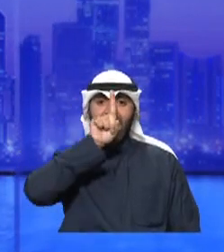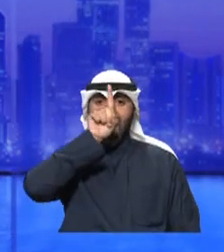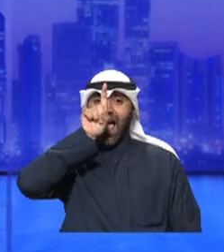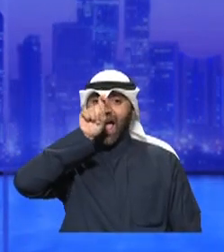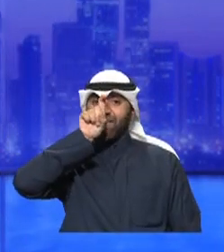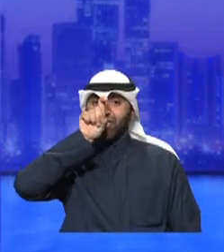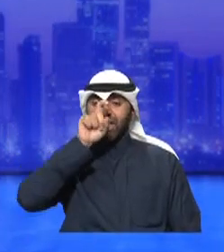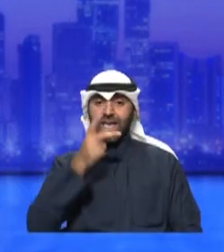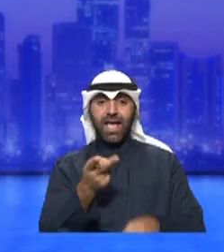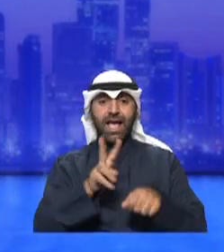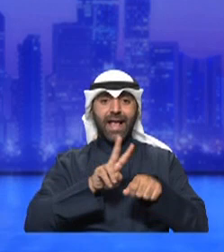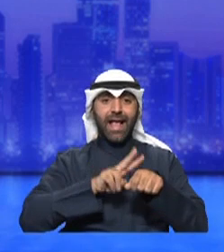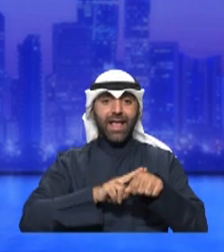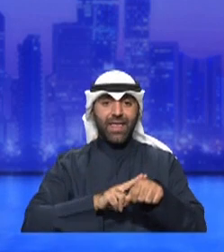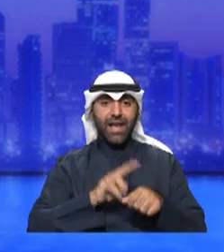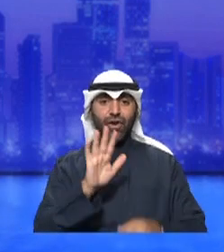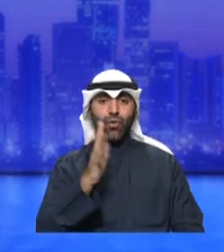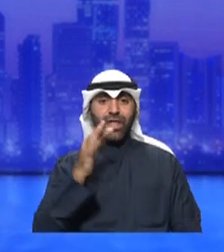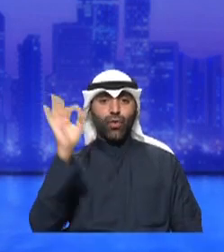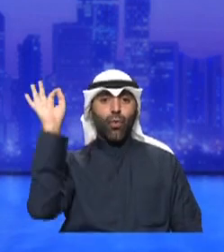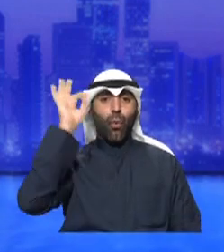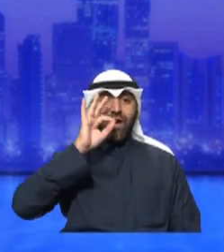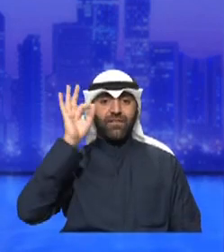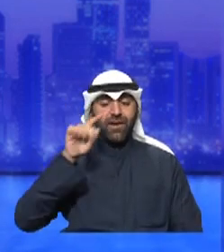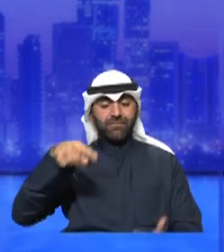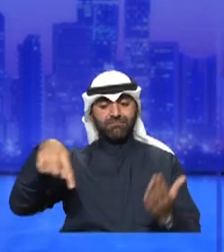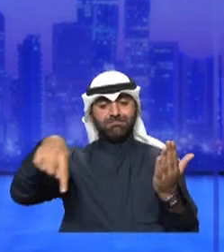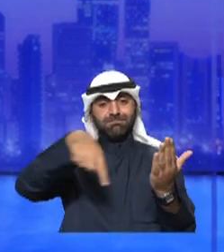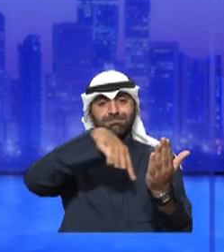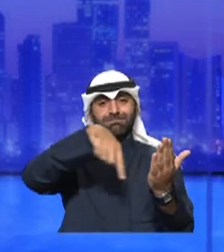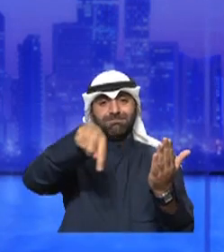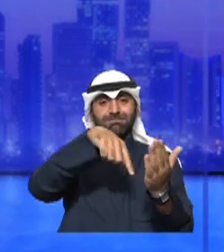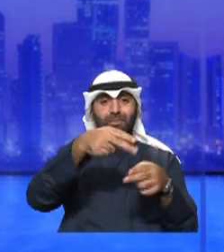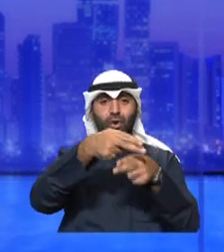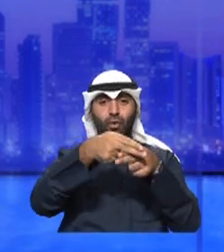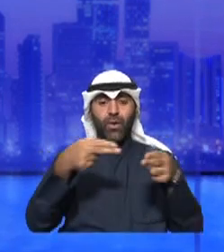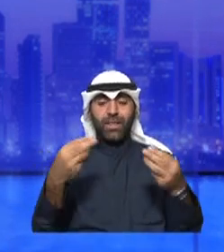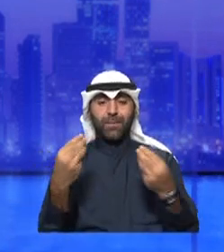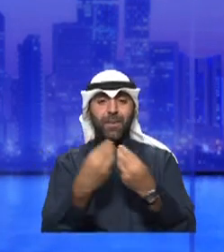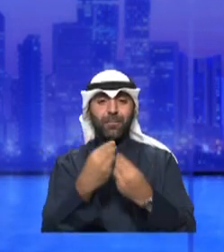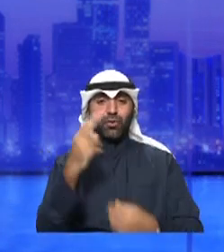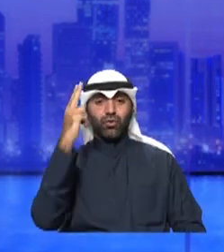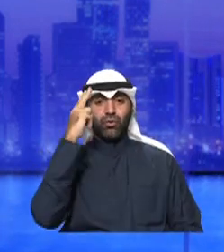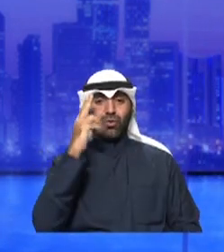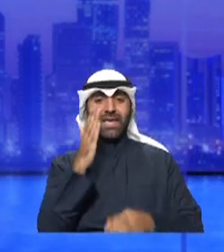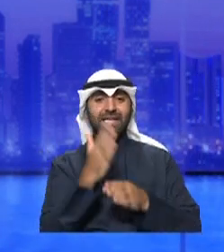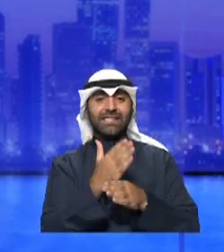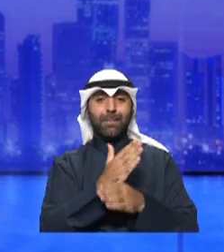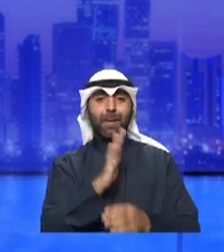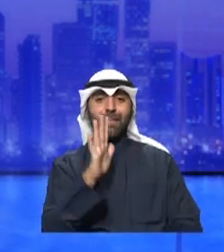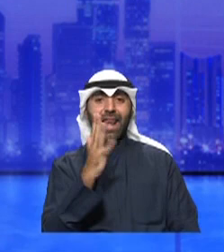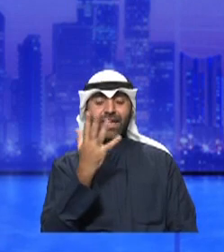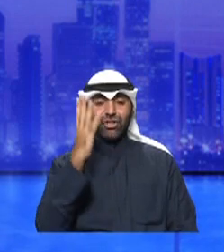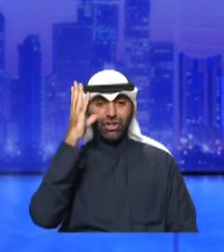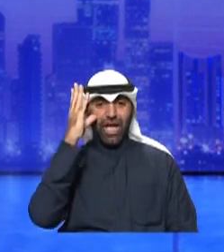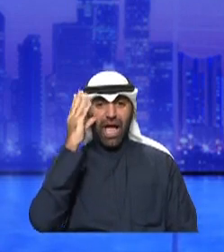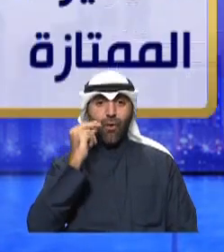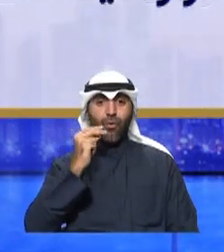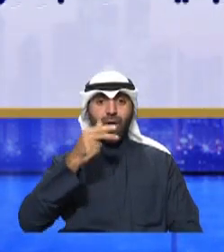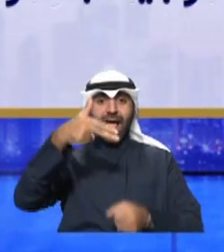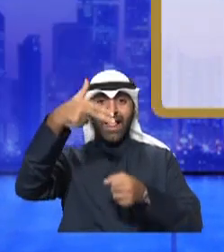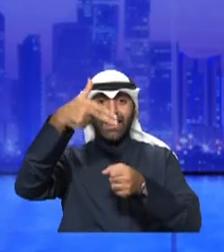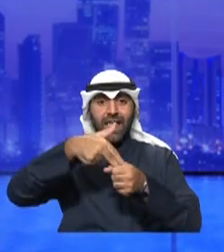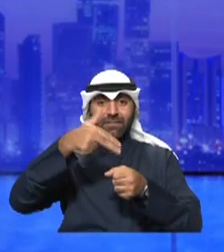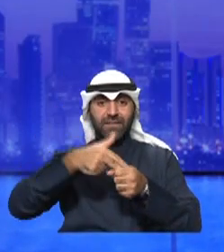بين حكومه دوله الكويت وحكومه المملكه العربيه السعوديه تنفيذا لمذكره التفاهم المبرمه بين